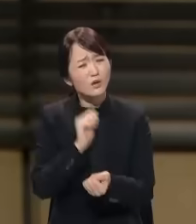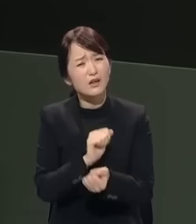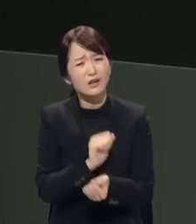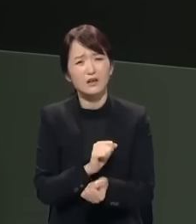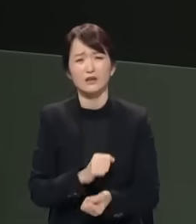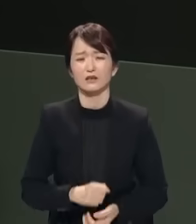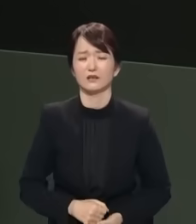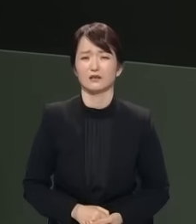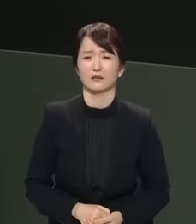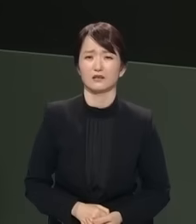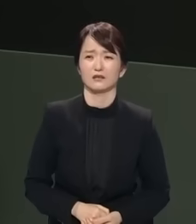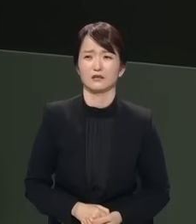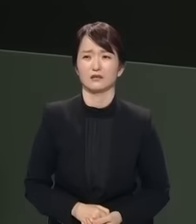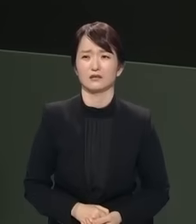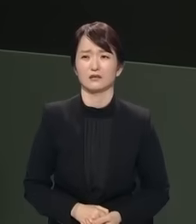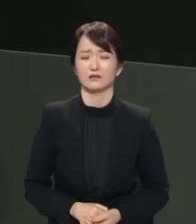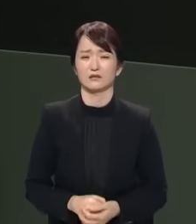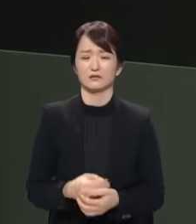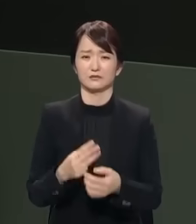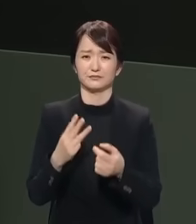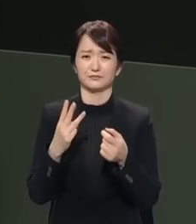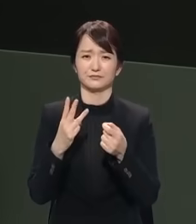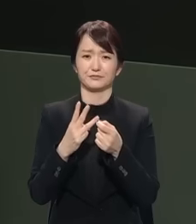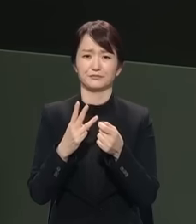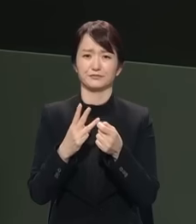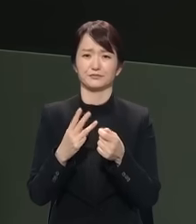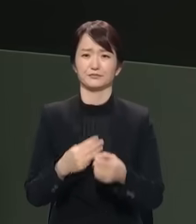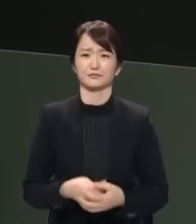태만 그렇습니다. 자 다음 이어가죠.